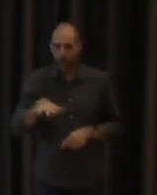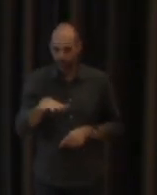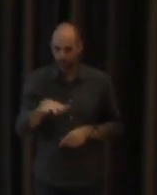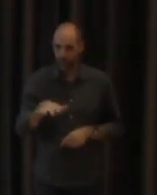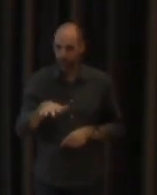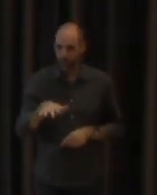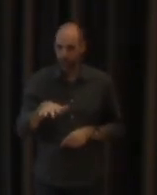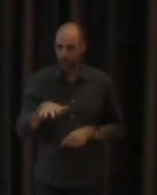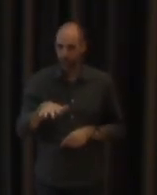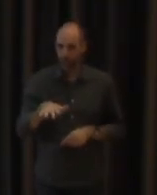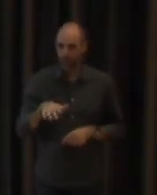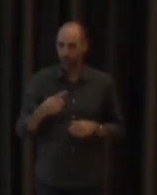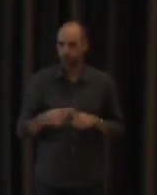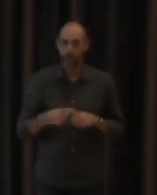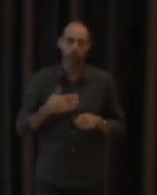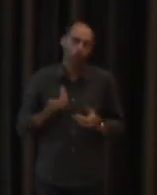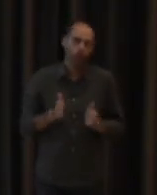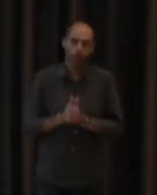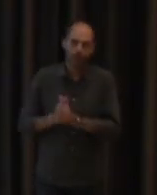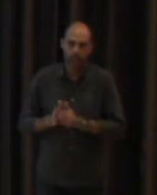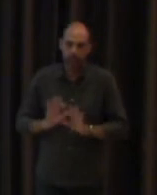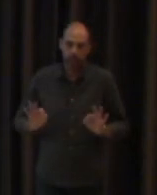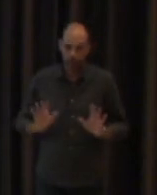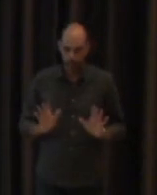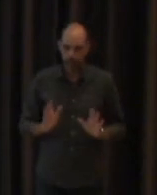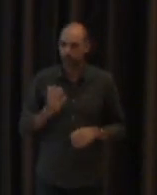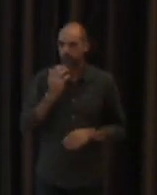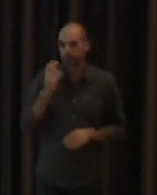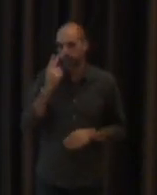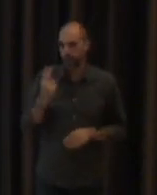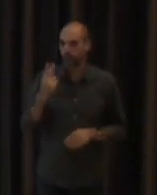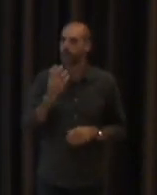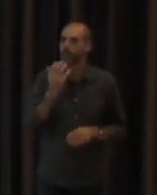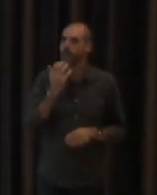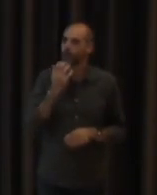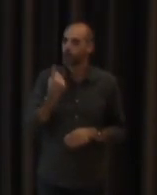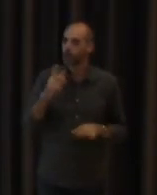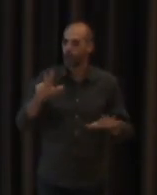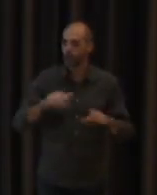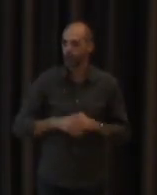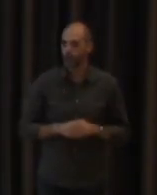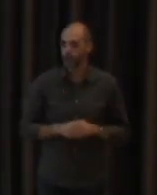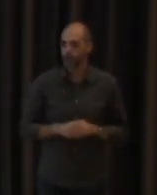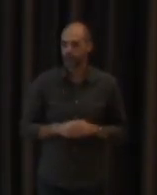pot ser, altre, podria ser de companyia, per exemple. Vegem-ho en els exemples de 18.